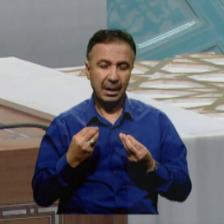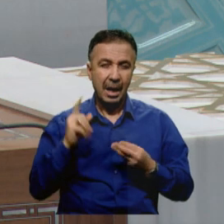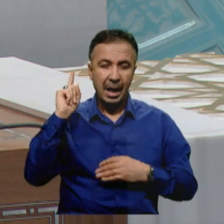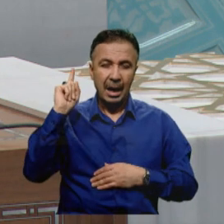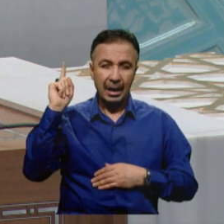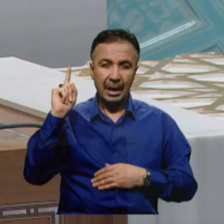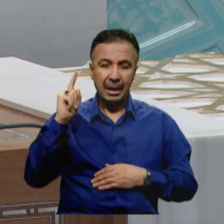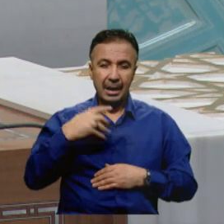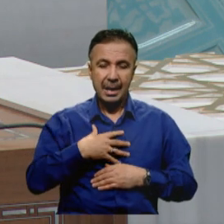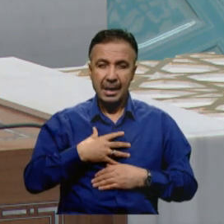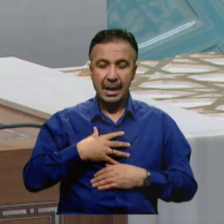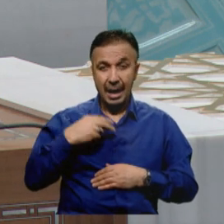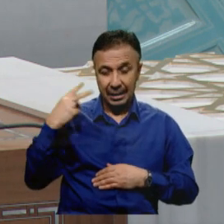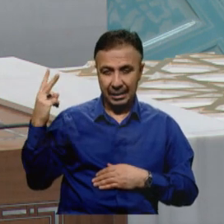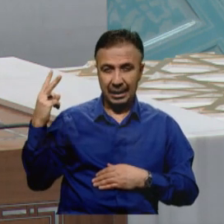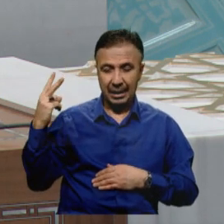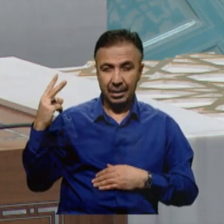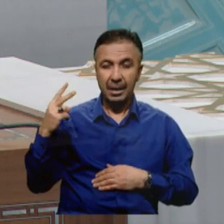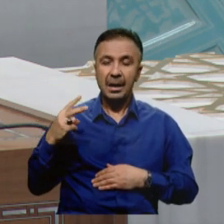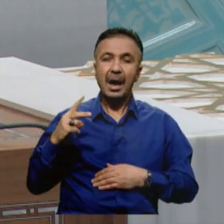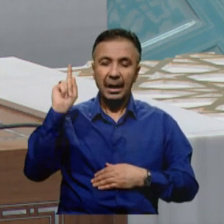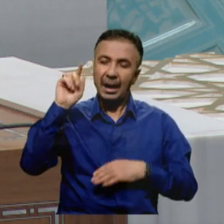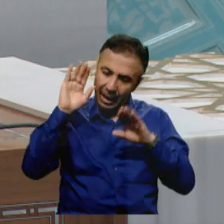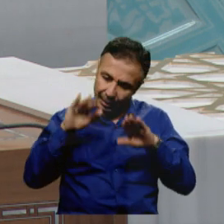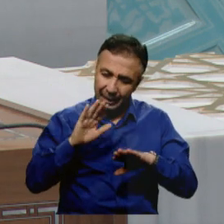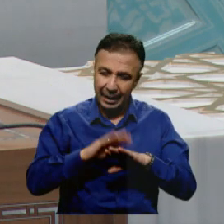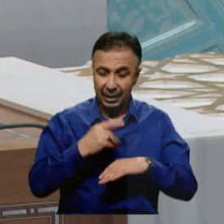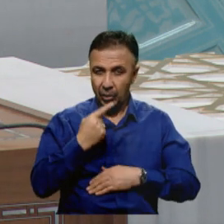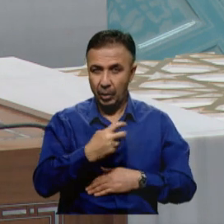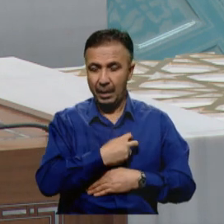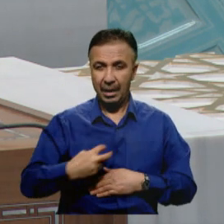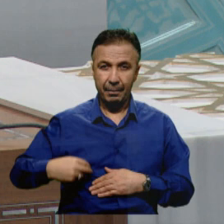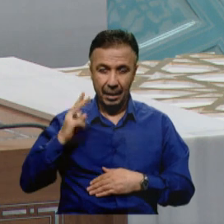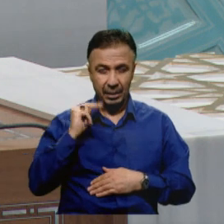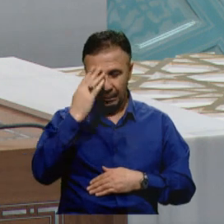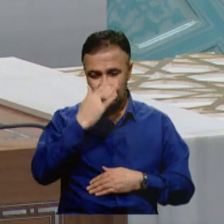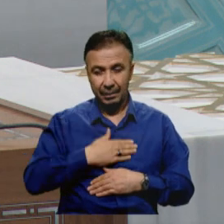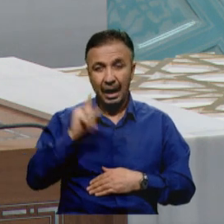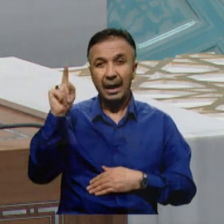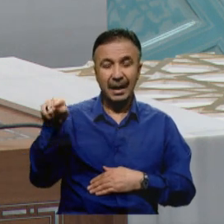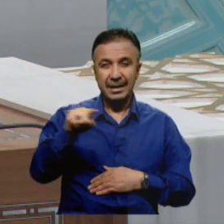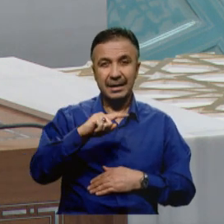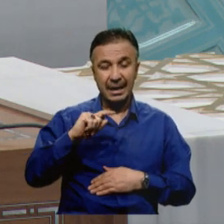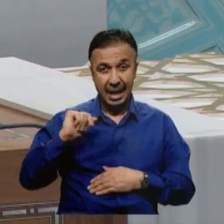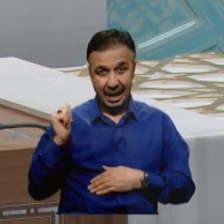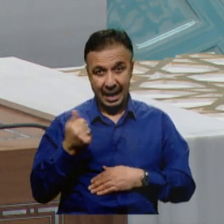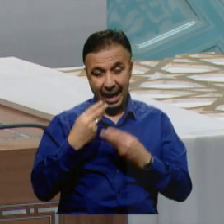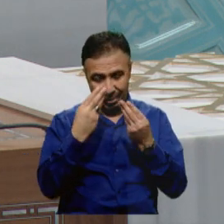kılarak ibadet ve kulluk edin diyor Mevlamız. Efendimiz Aleyhisselatü Vesselam da Allah sizi değerlendirirken